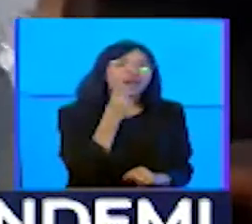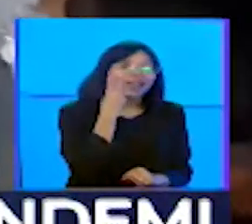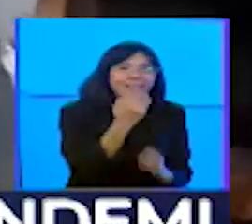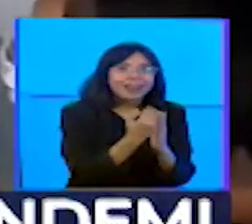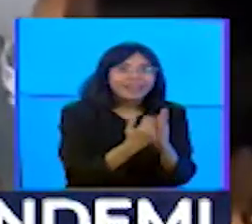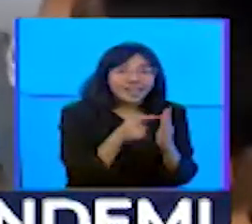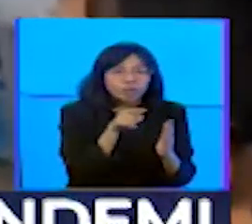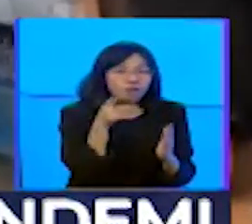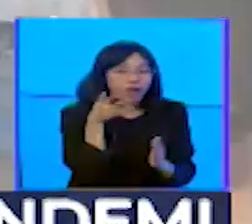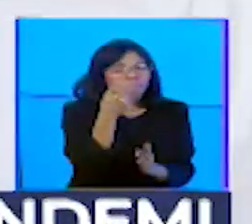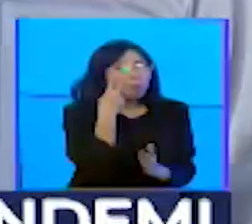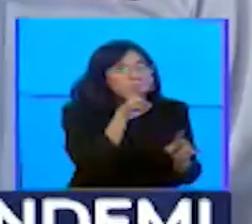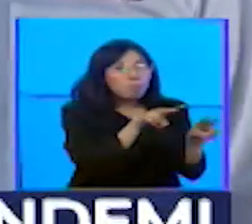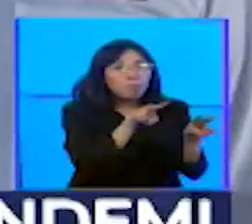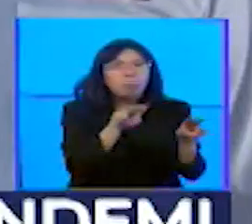ini.